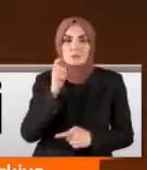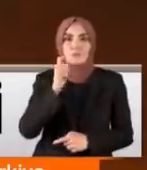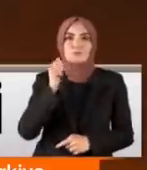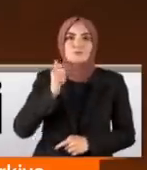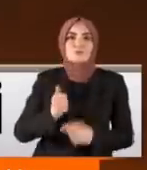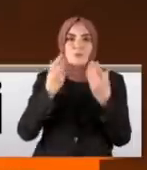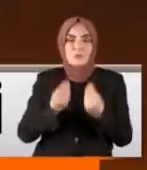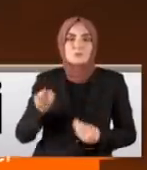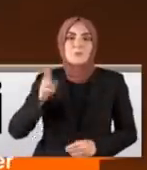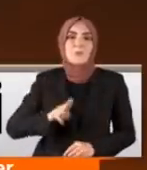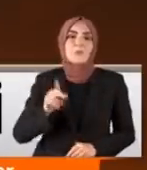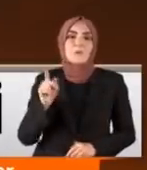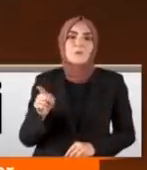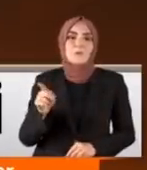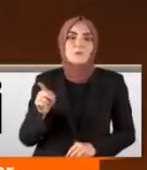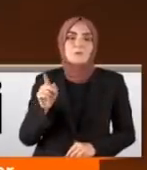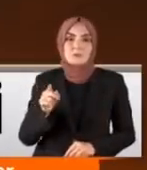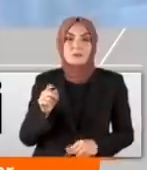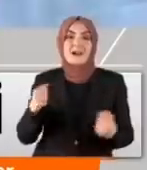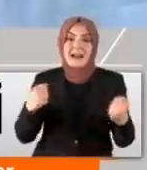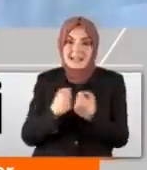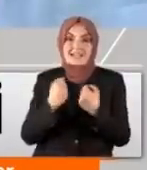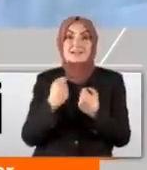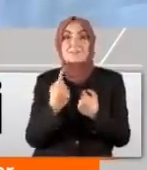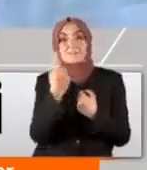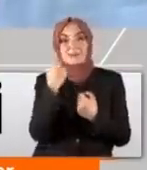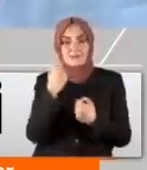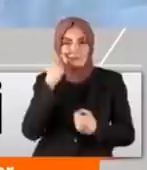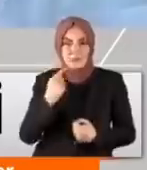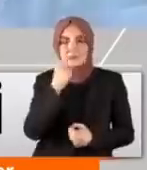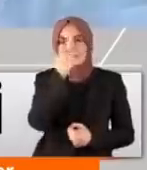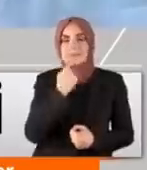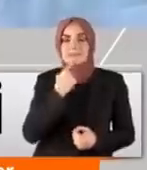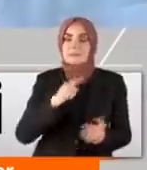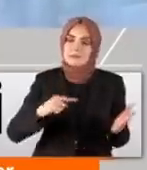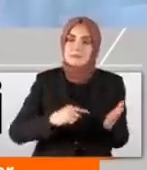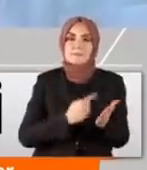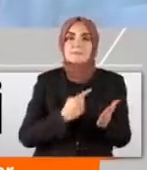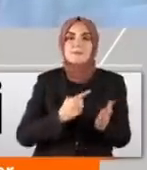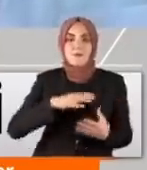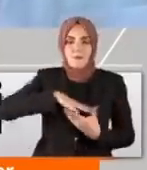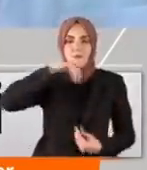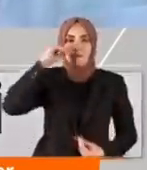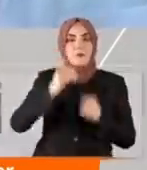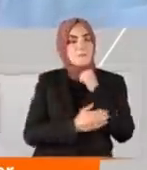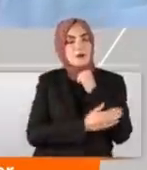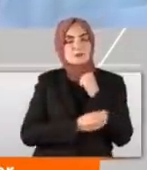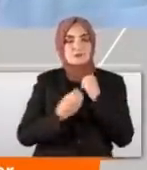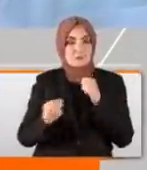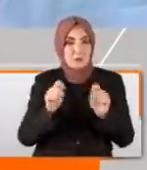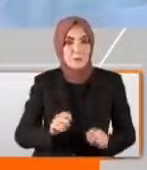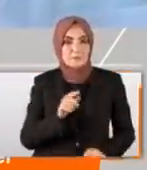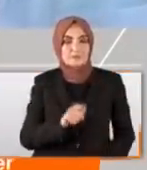bir gün önce resmi olarak organ bağışında bulunmuştu. Genç kızımıza ait karaciğerdeki böbrek alınarak